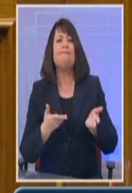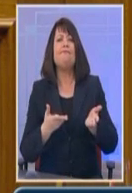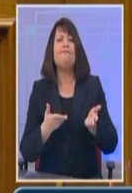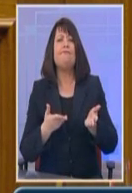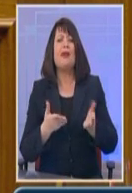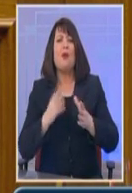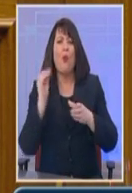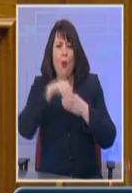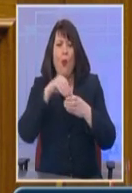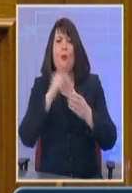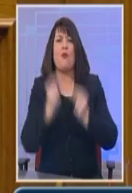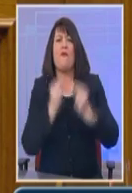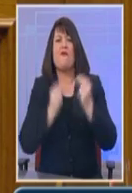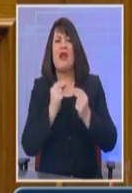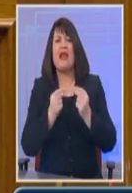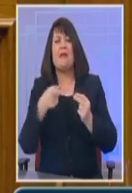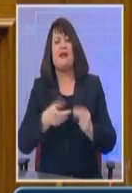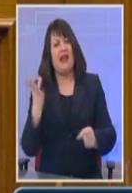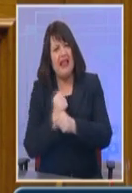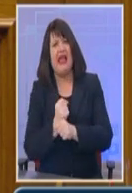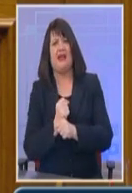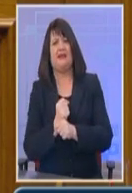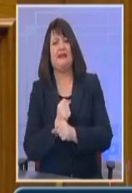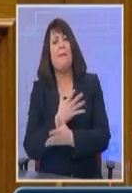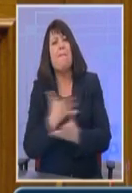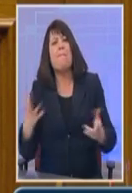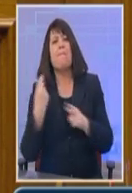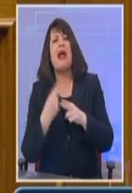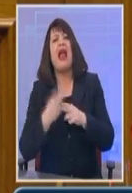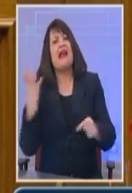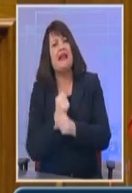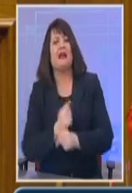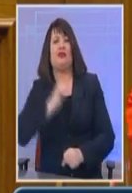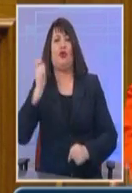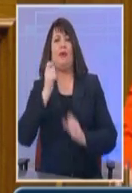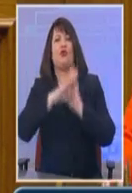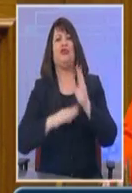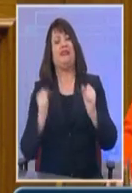του τα προβλήματα να αποτελεί κατάκτηση, μεγάλη κατάκτηση για τον ελληνικό λαό.